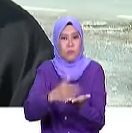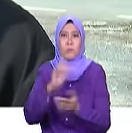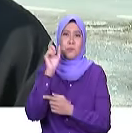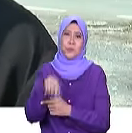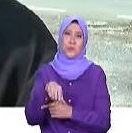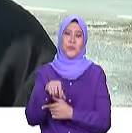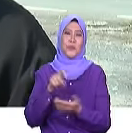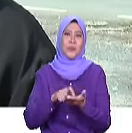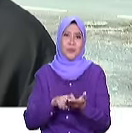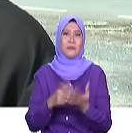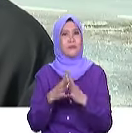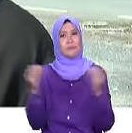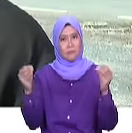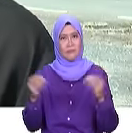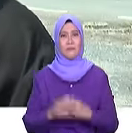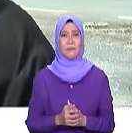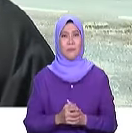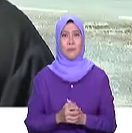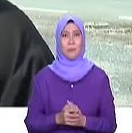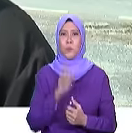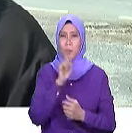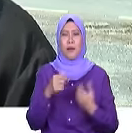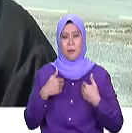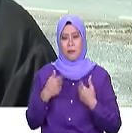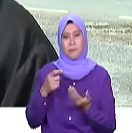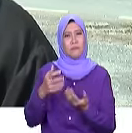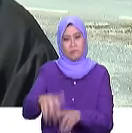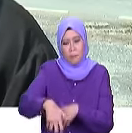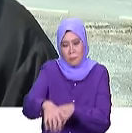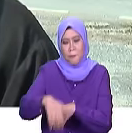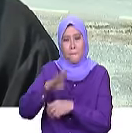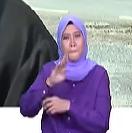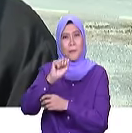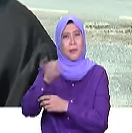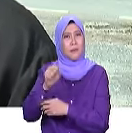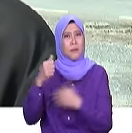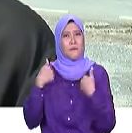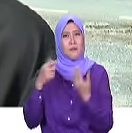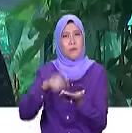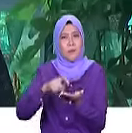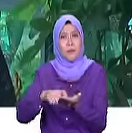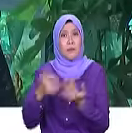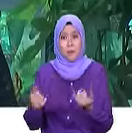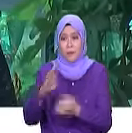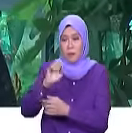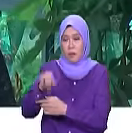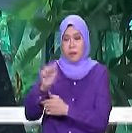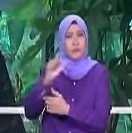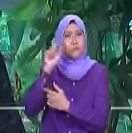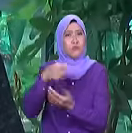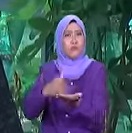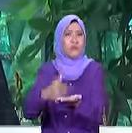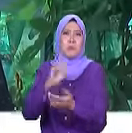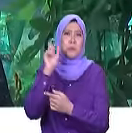baja saya ada dengar memang masih ada tunggakan. Jadi alhamdulillah lah kalau betul baja pun dihapuskan. InsyaAllah membenarkan kita lah.